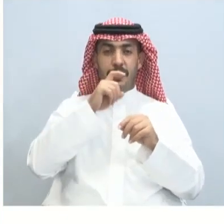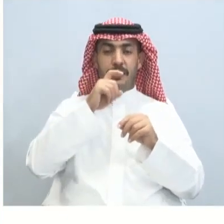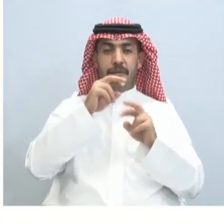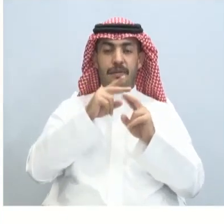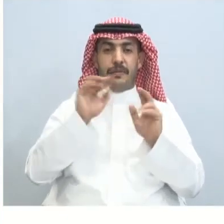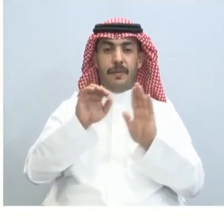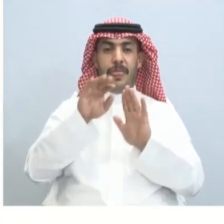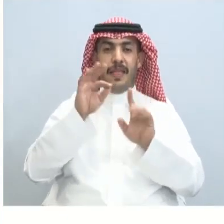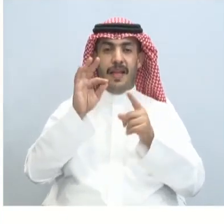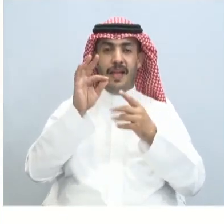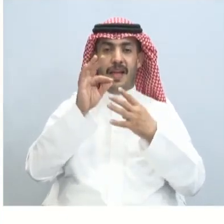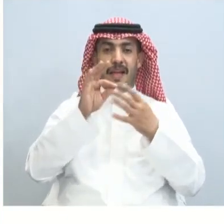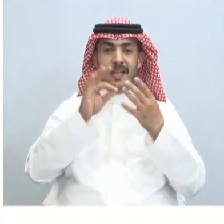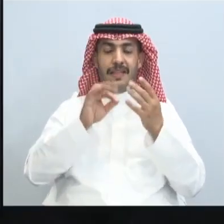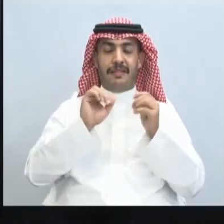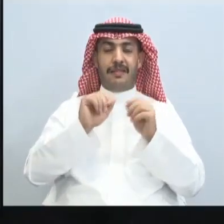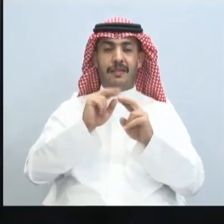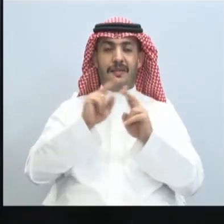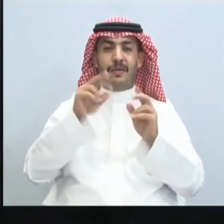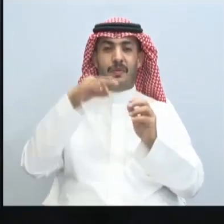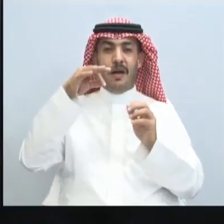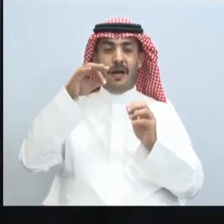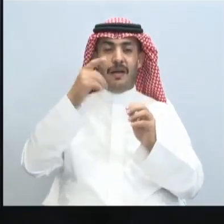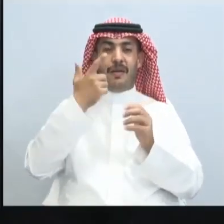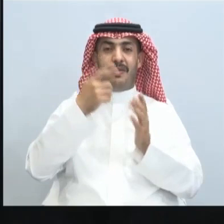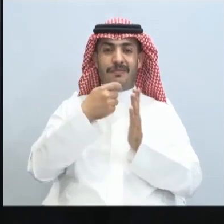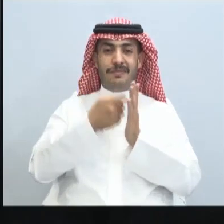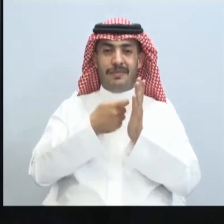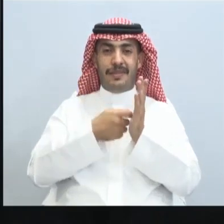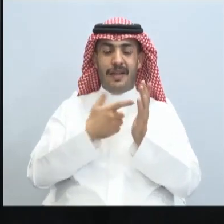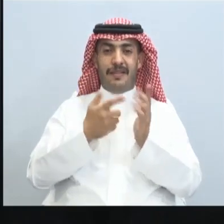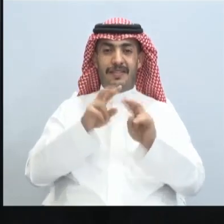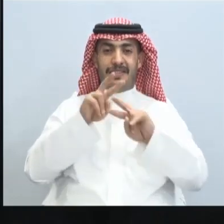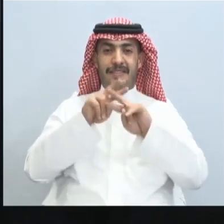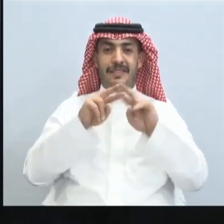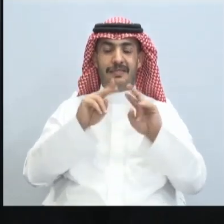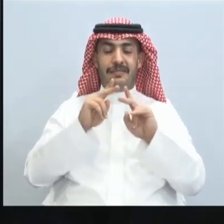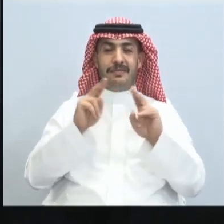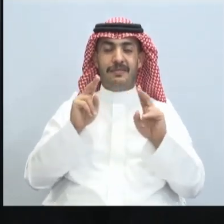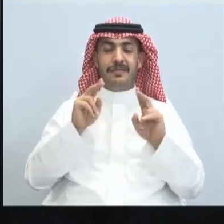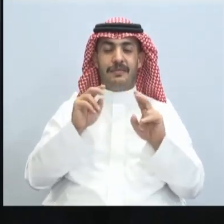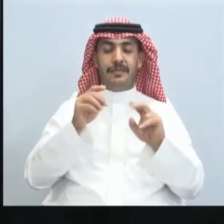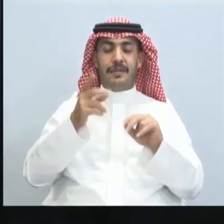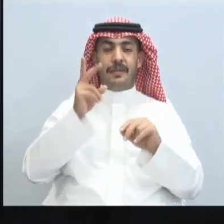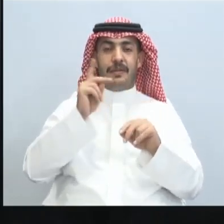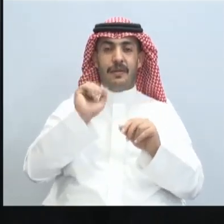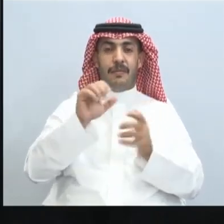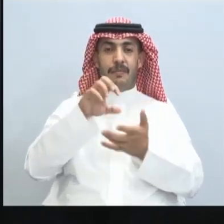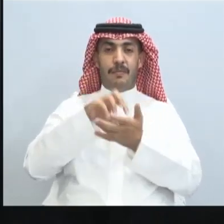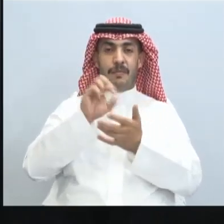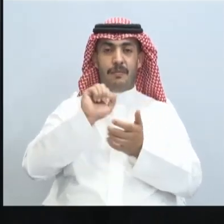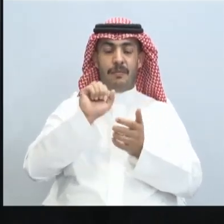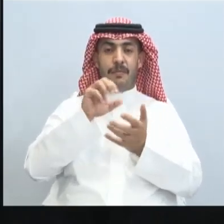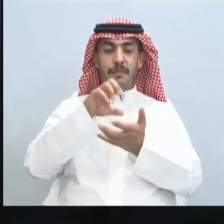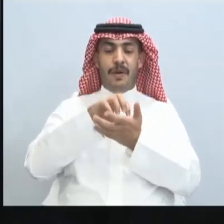عده نقاط ما يتعلق في نوع الورق ما يتعلق في الهوامش كيف نضع الهوامش وبالمناسبه ذكرنا ايضا كل منظمه لديها